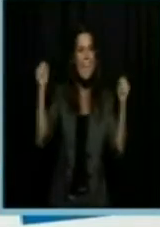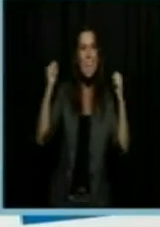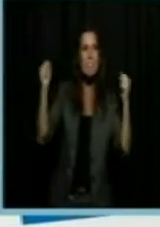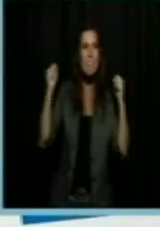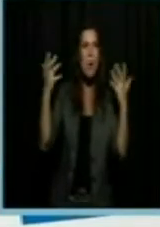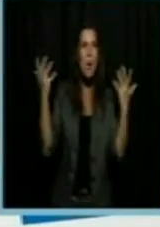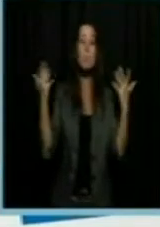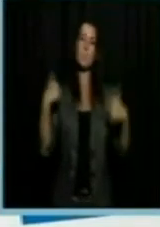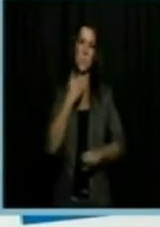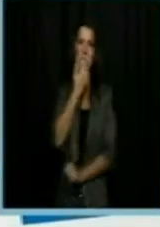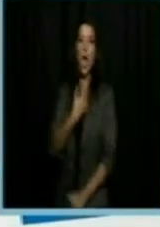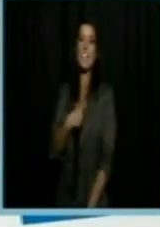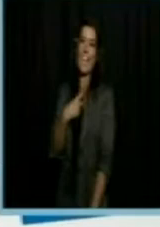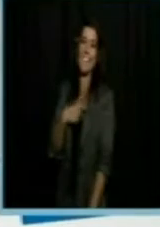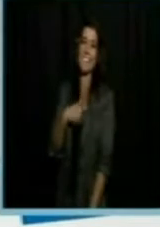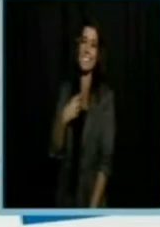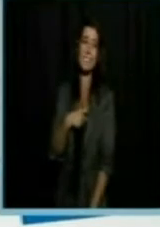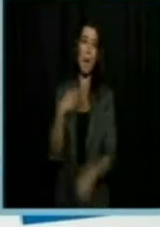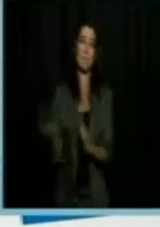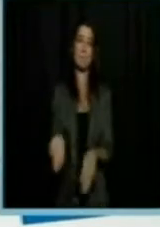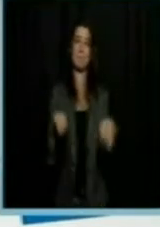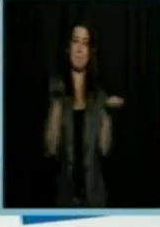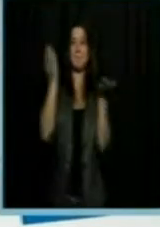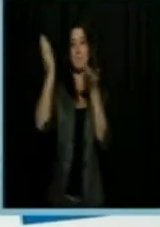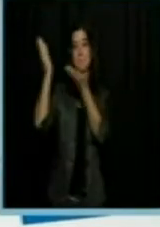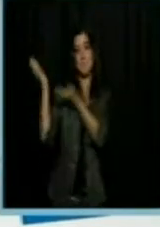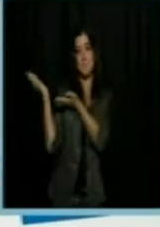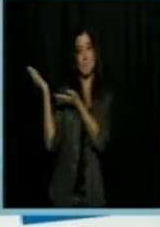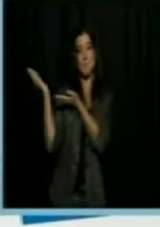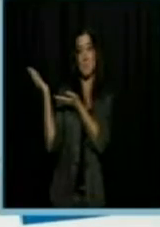Da interista mi permetterete lui, però.